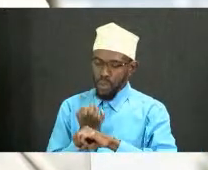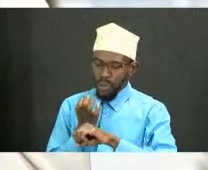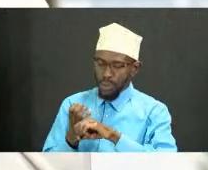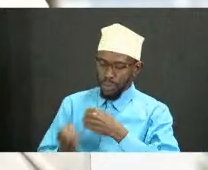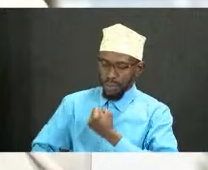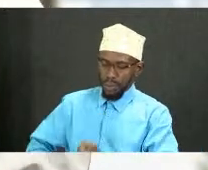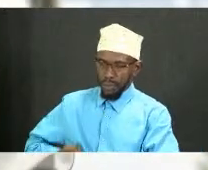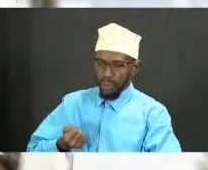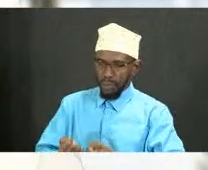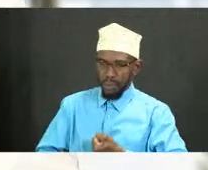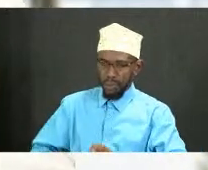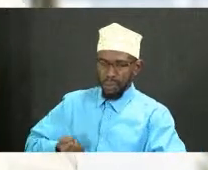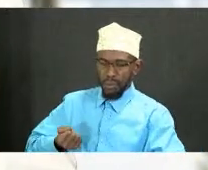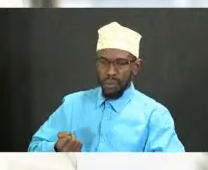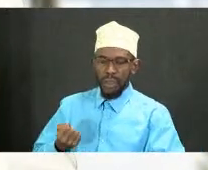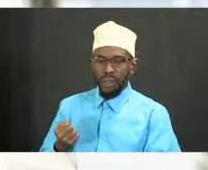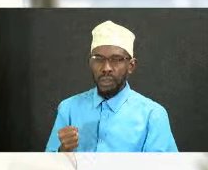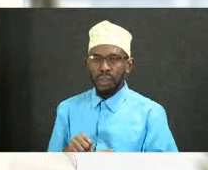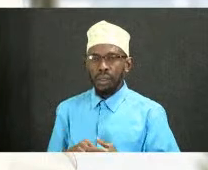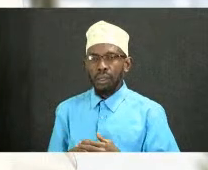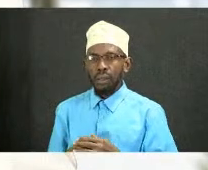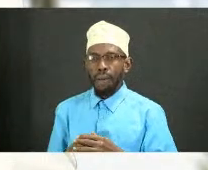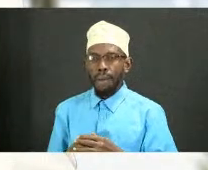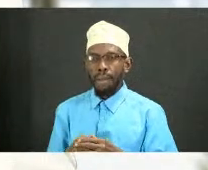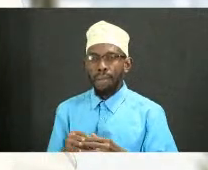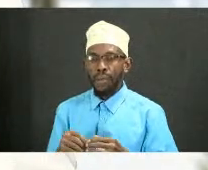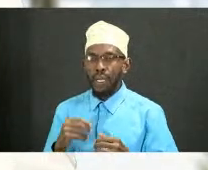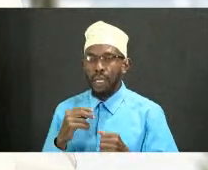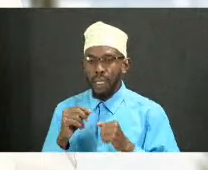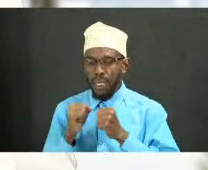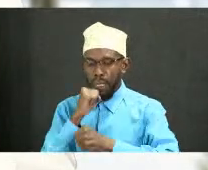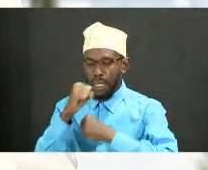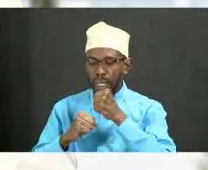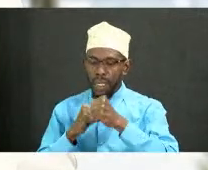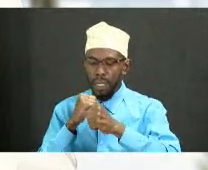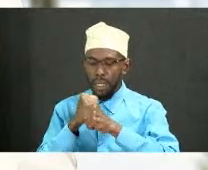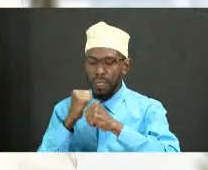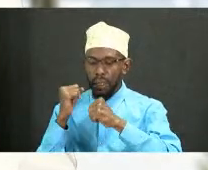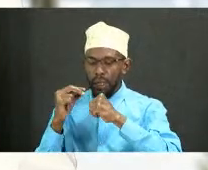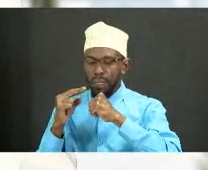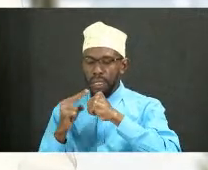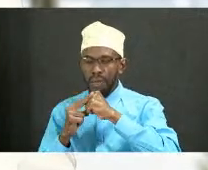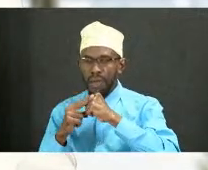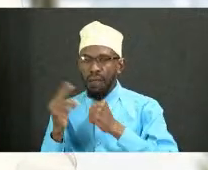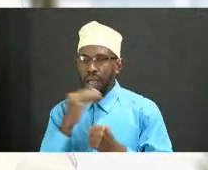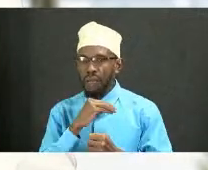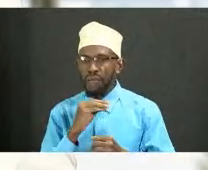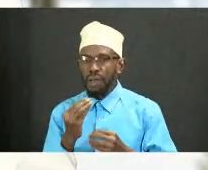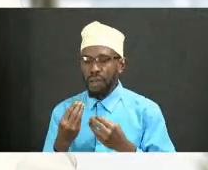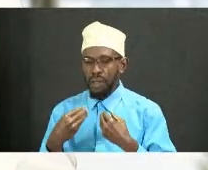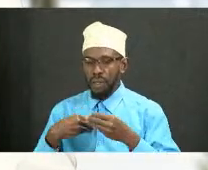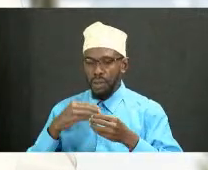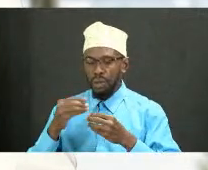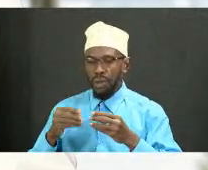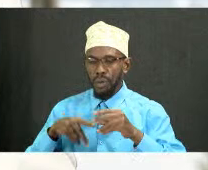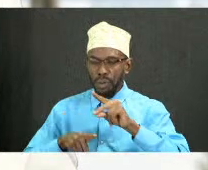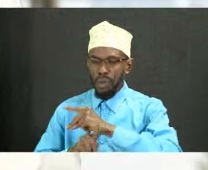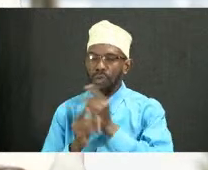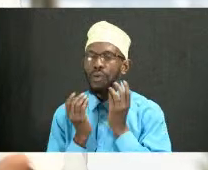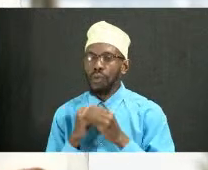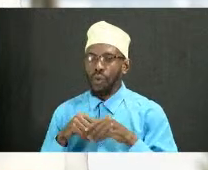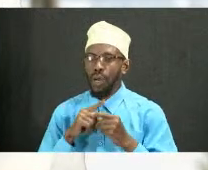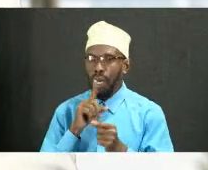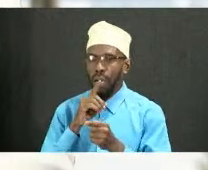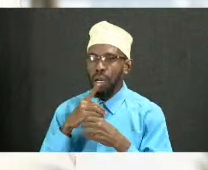jiwe yani kuzuia yale makali ya njaa. Mwaka wa 7 takriban baada ya kupata utume, Mtume Muhammad sallallahu alaihi wasallam